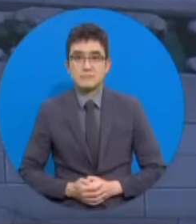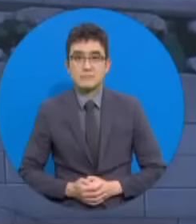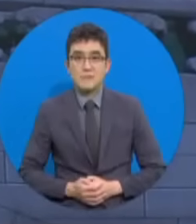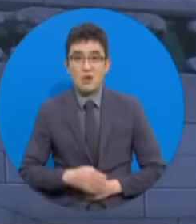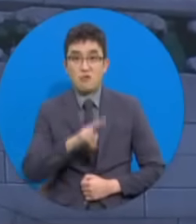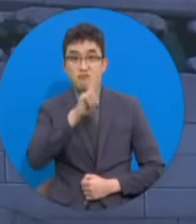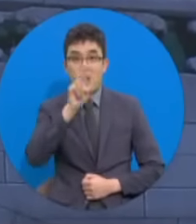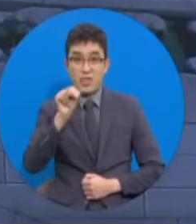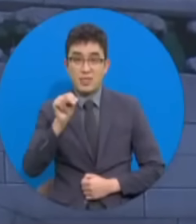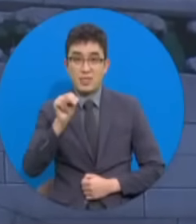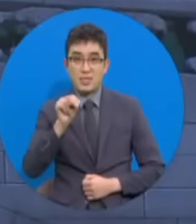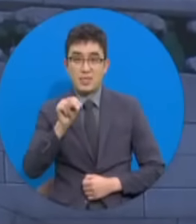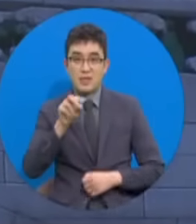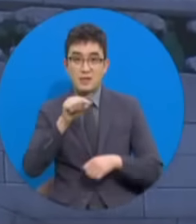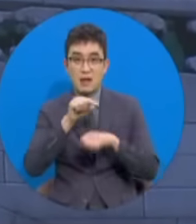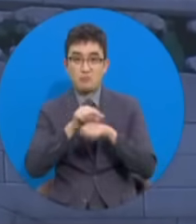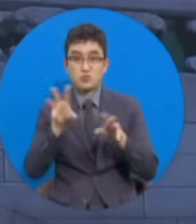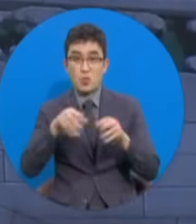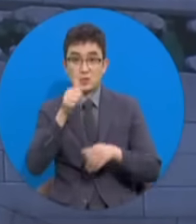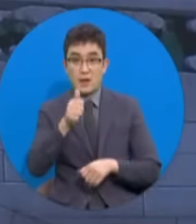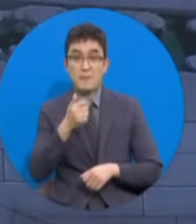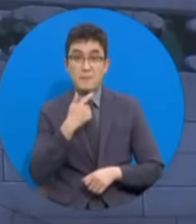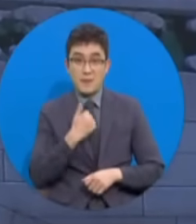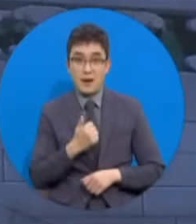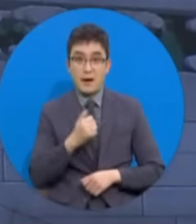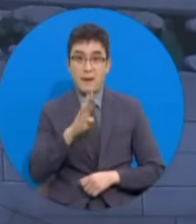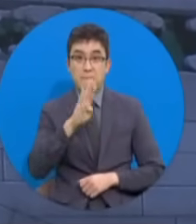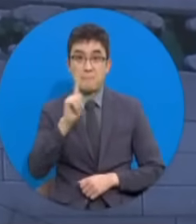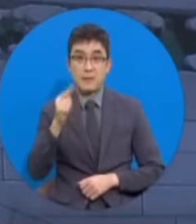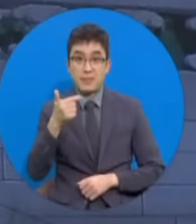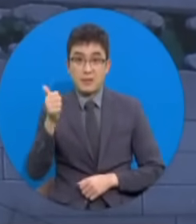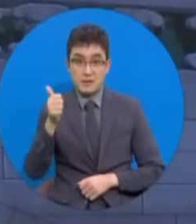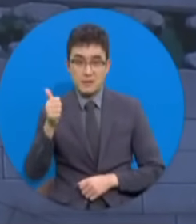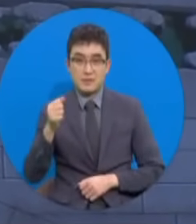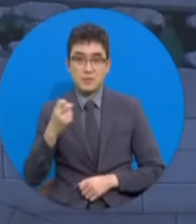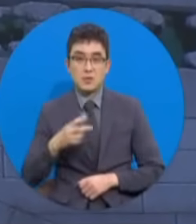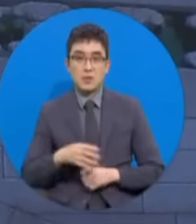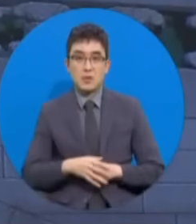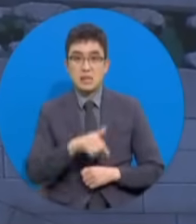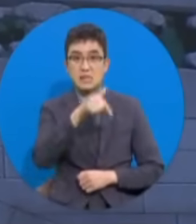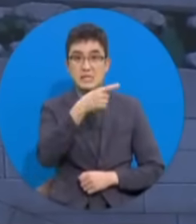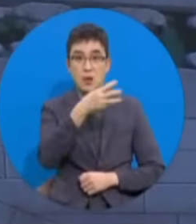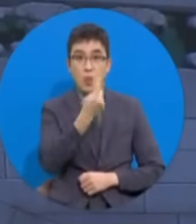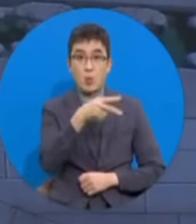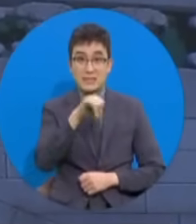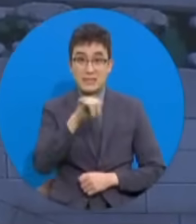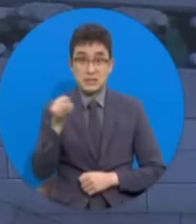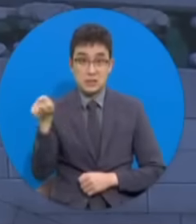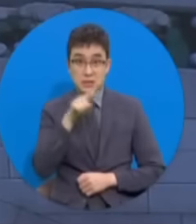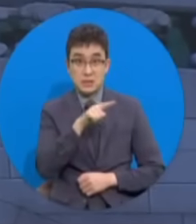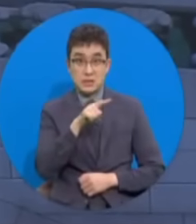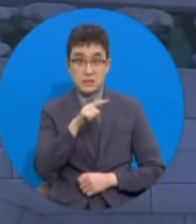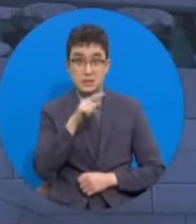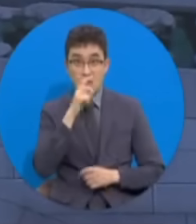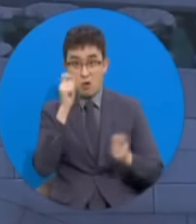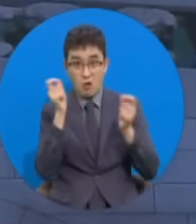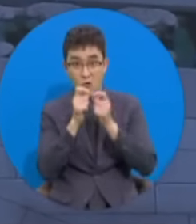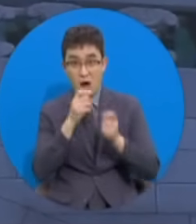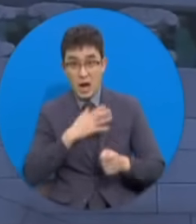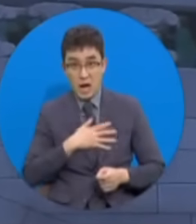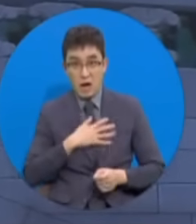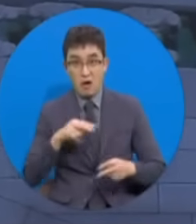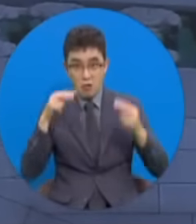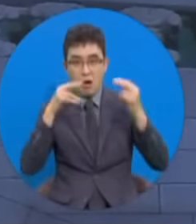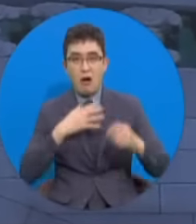유엔 사무총장을 지낸 반기문 전 총장과 그로시 IAEA 사무총장은 아는 사이죠? 네. 그렇죠.